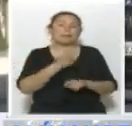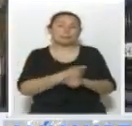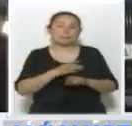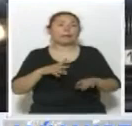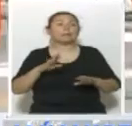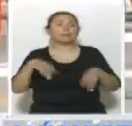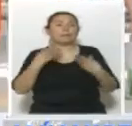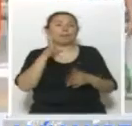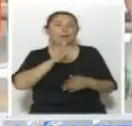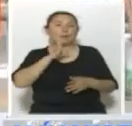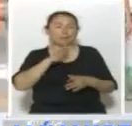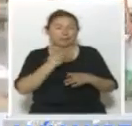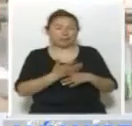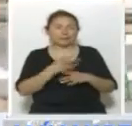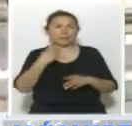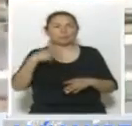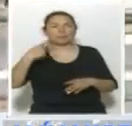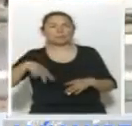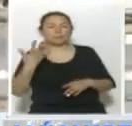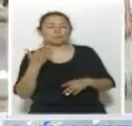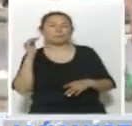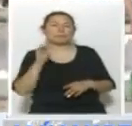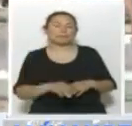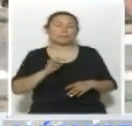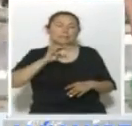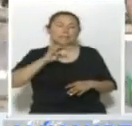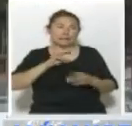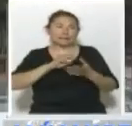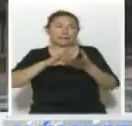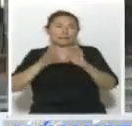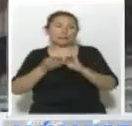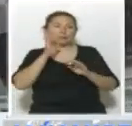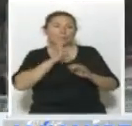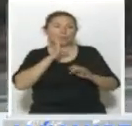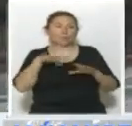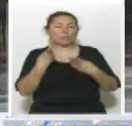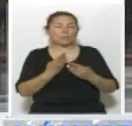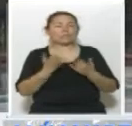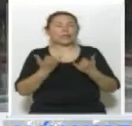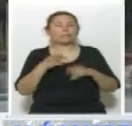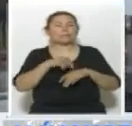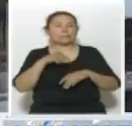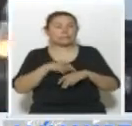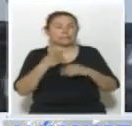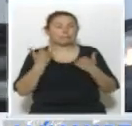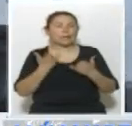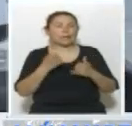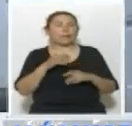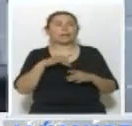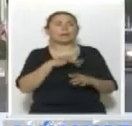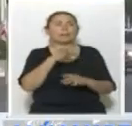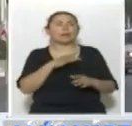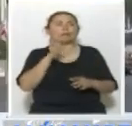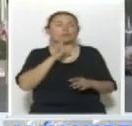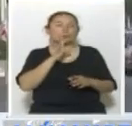қазір беріліп отырған судың көлемі 20-25 мың текше метр. Су тапшылығы көктем жаз кезінде қатты сезіледі. Сондықтан қала әкімдігі суды